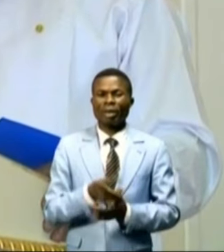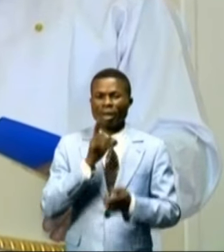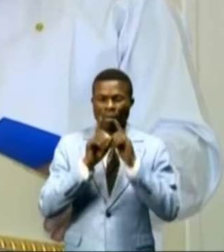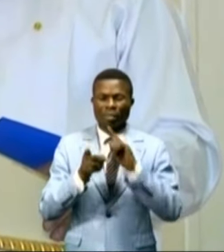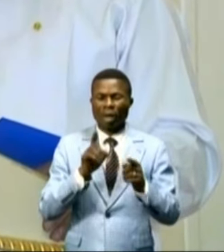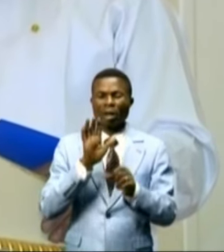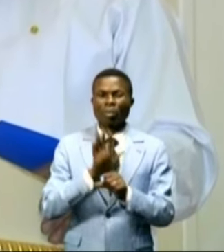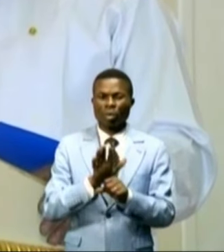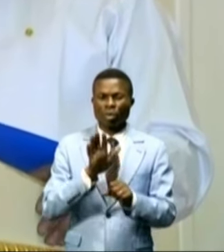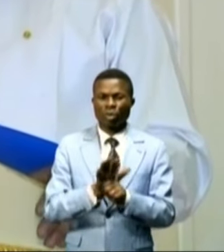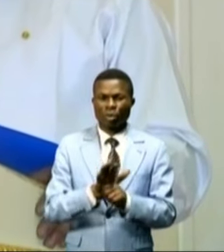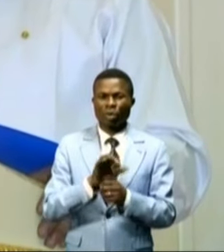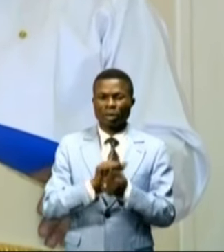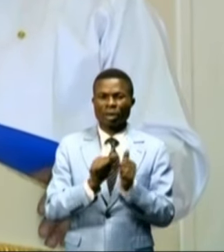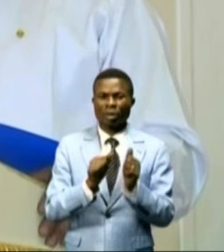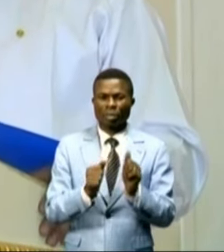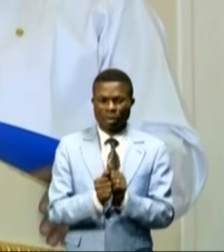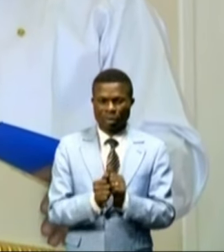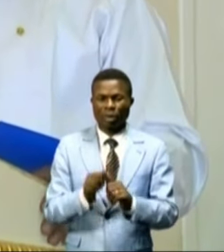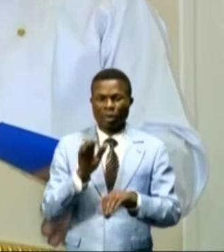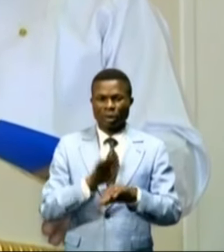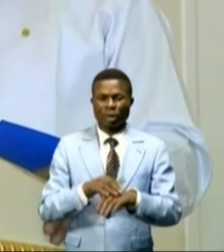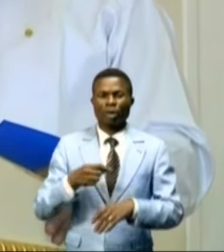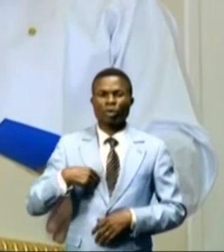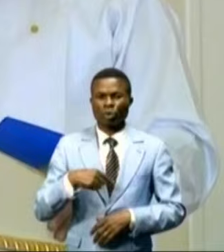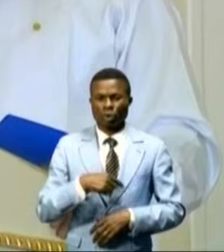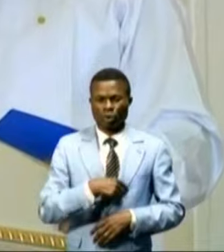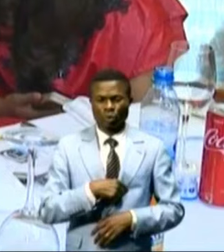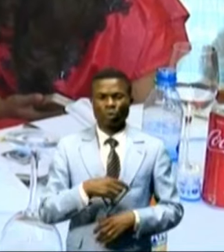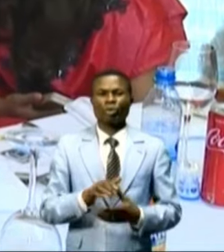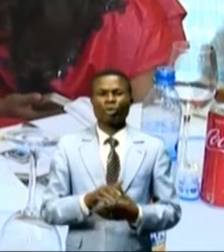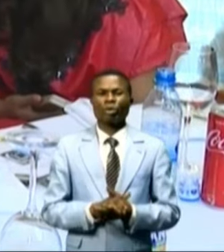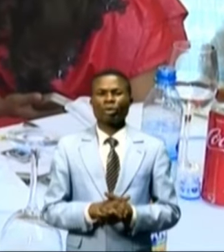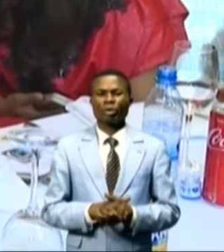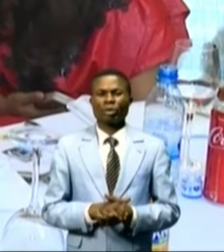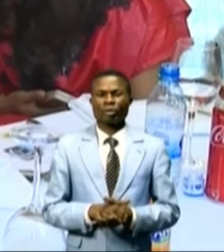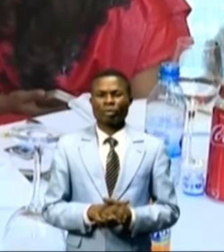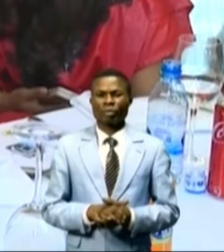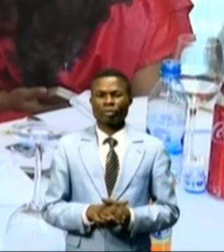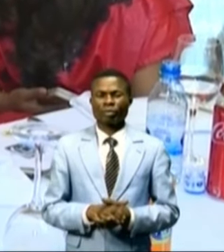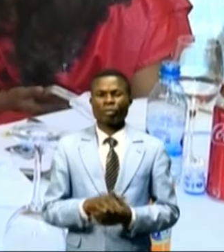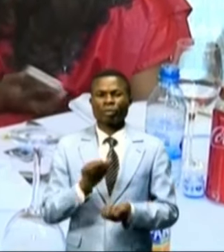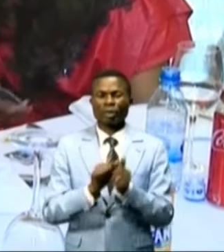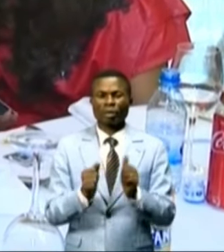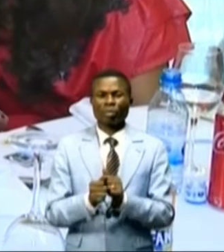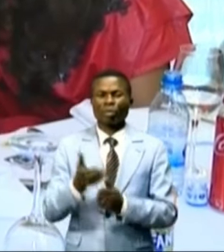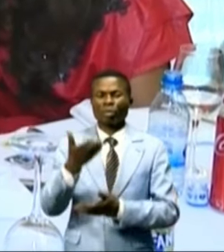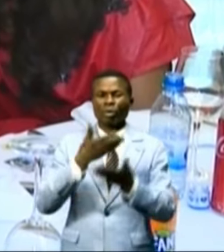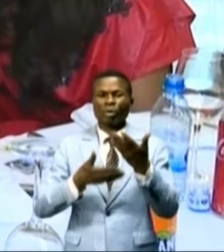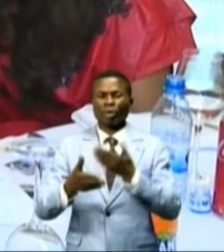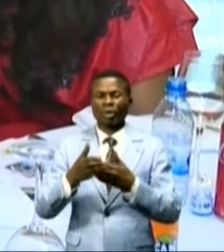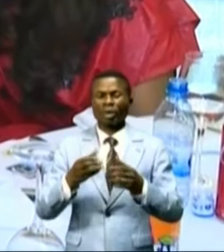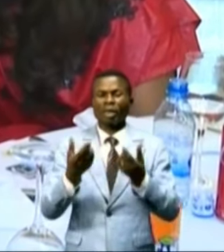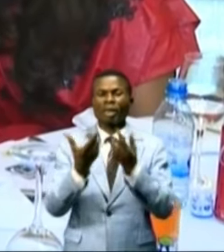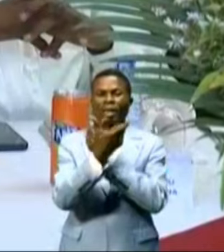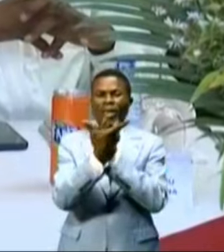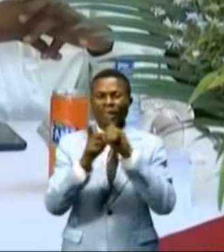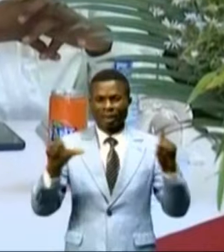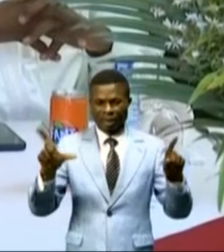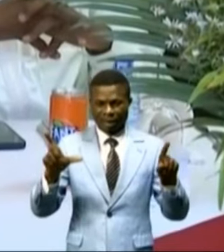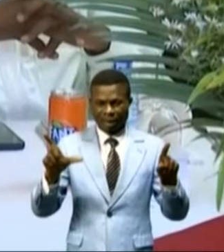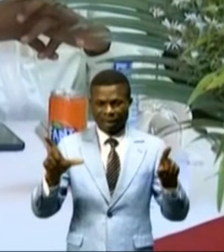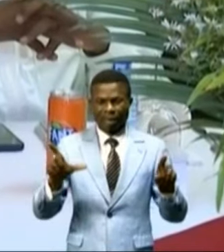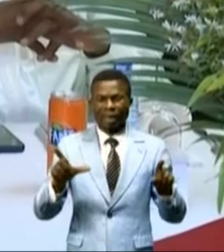impasses, nous a particulièrement marqués. Le processus de transition réussi du Tchad est un